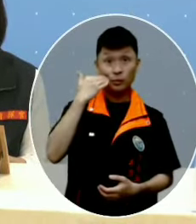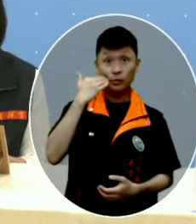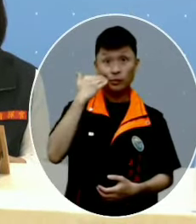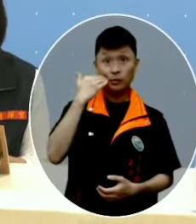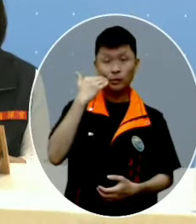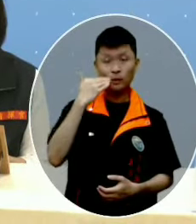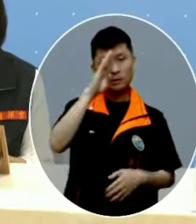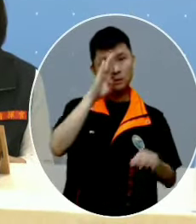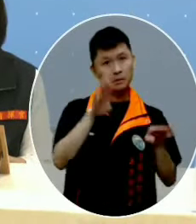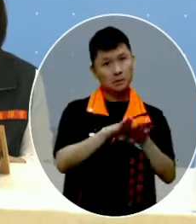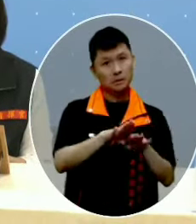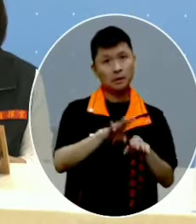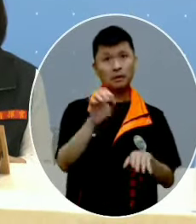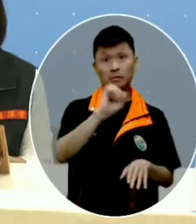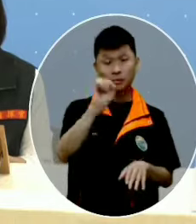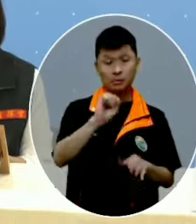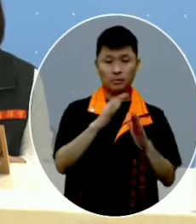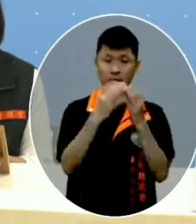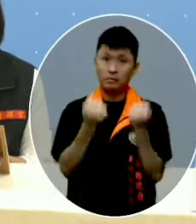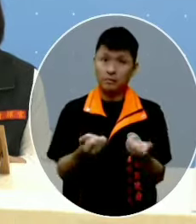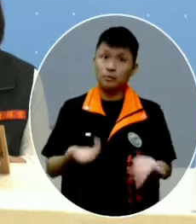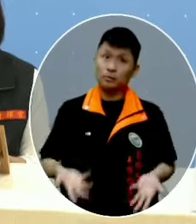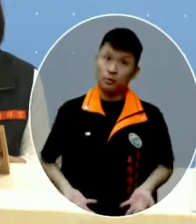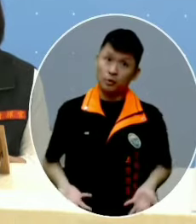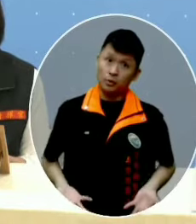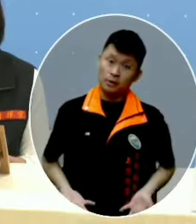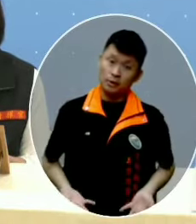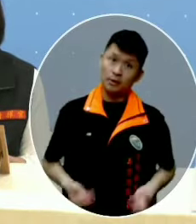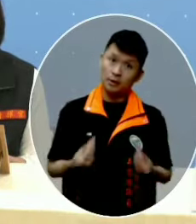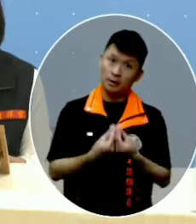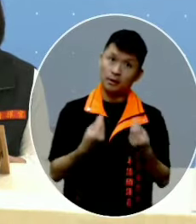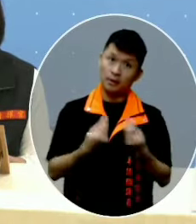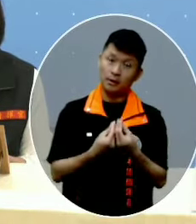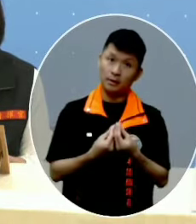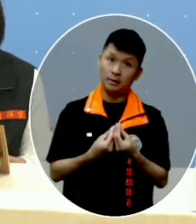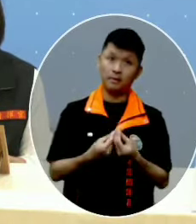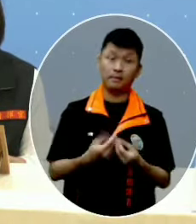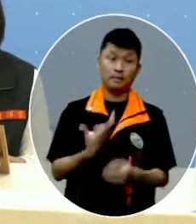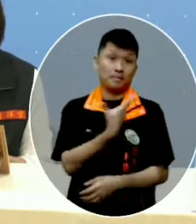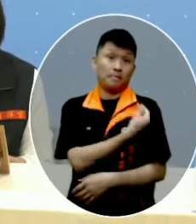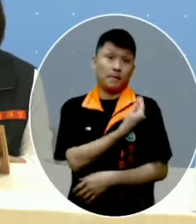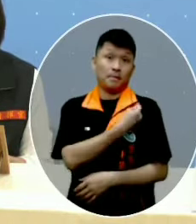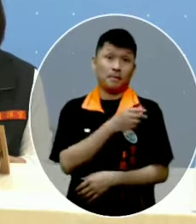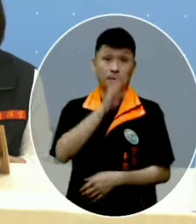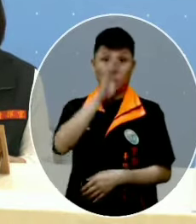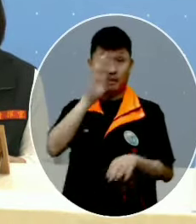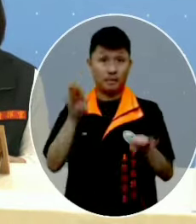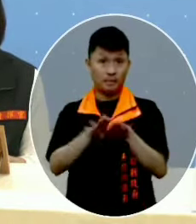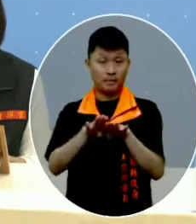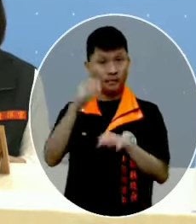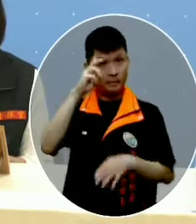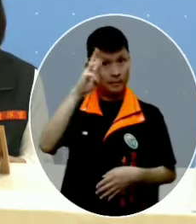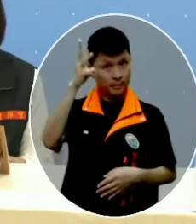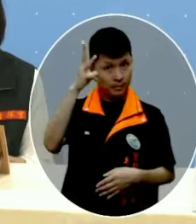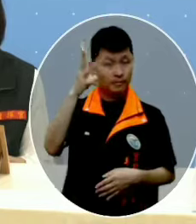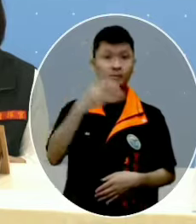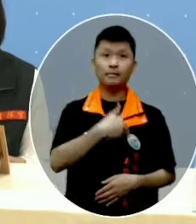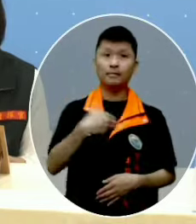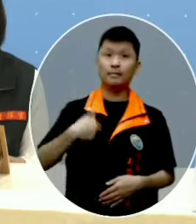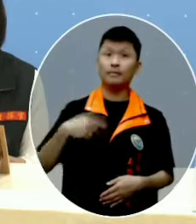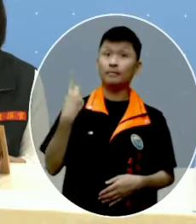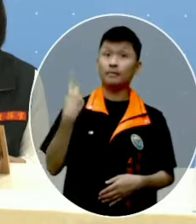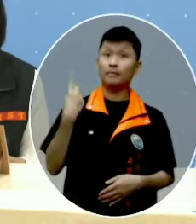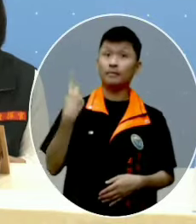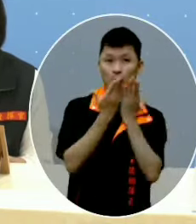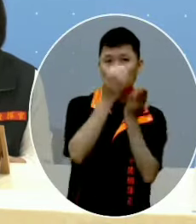以请假在家休息。那疫苗假至少可请3天，也不列入